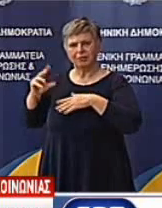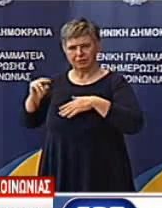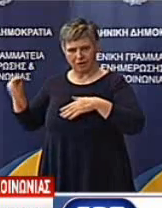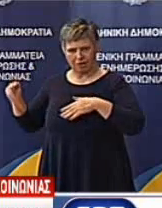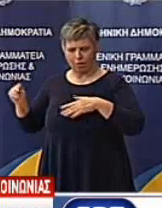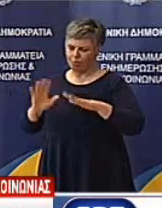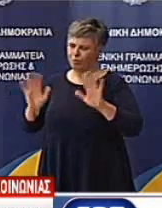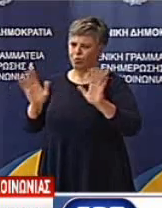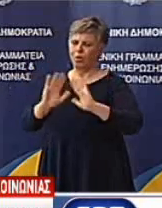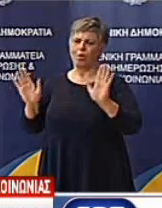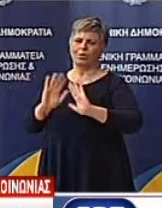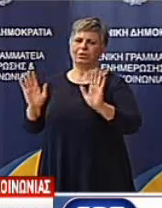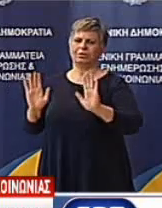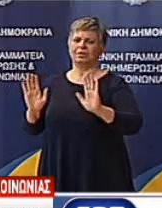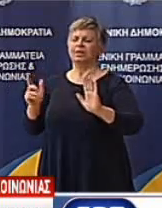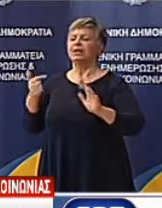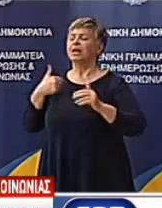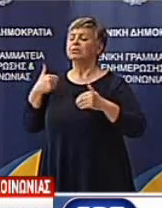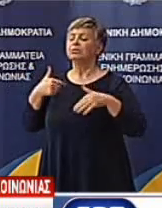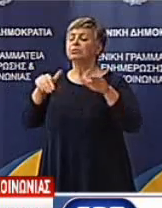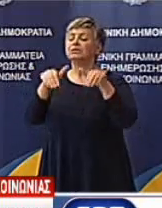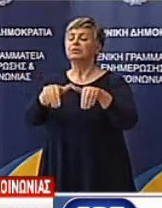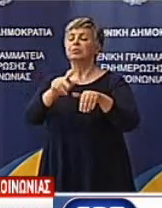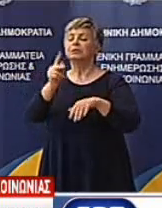ίδιο, έχουμε άλλο σεβασμό στην κοινωνία,